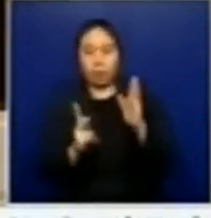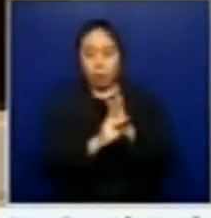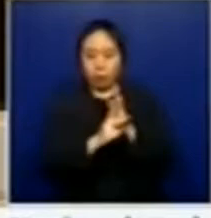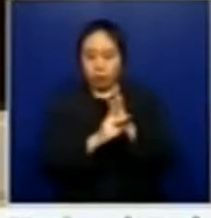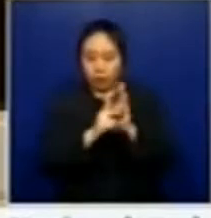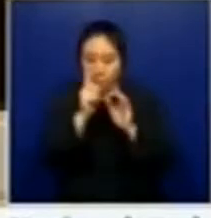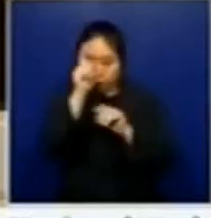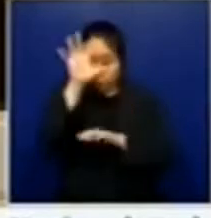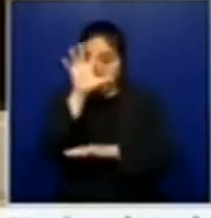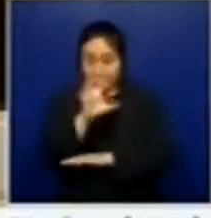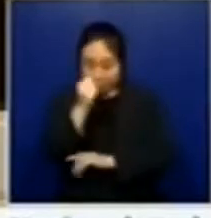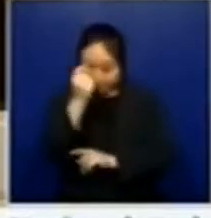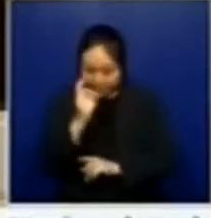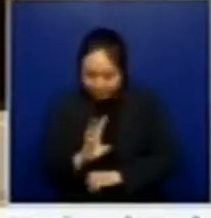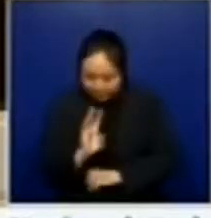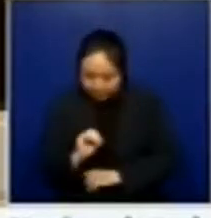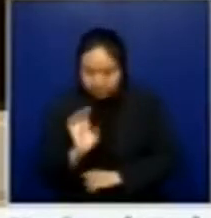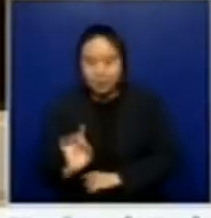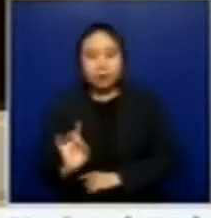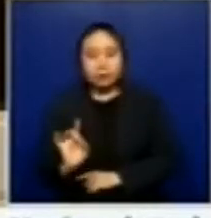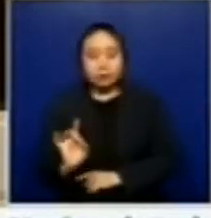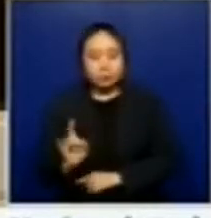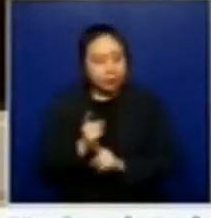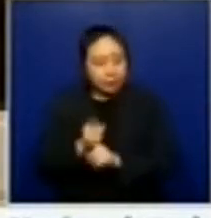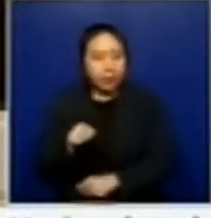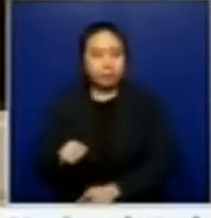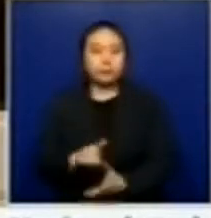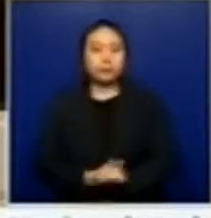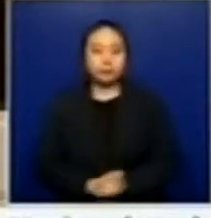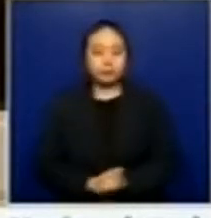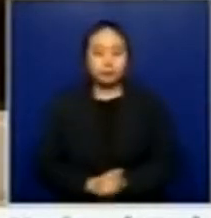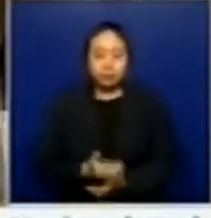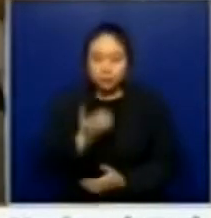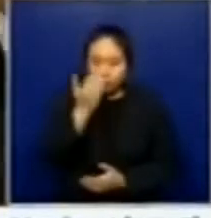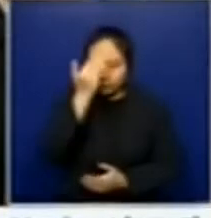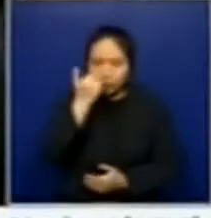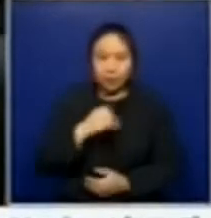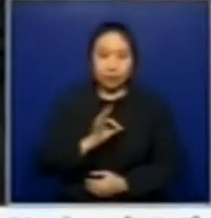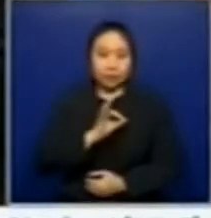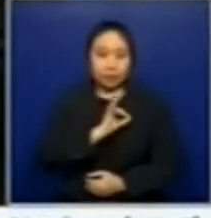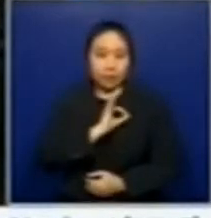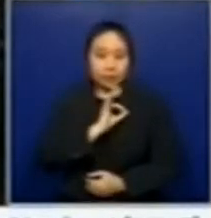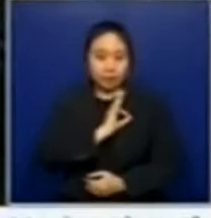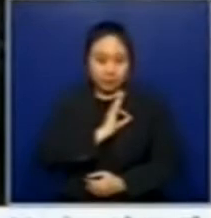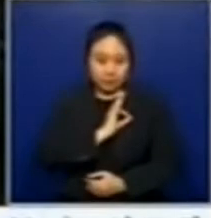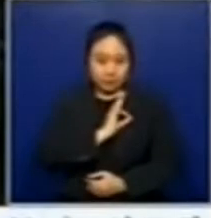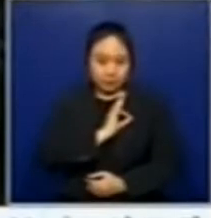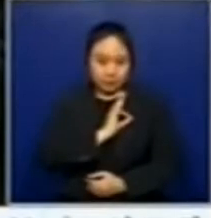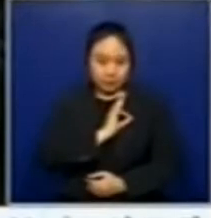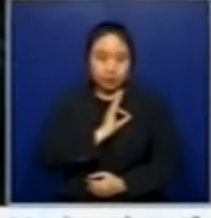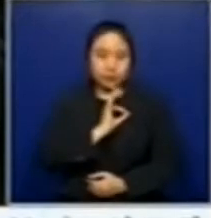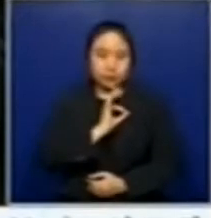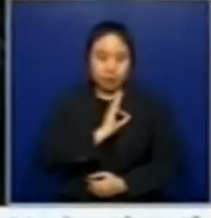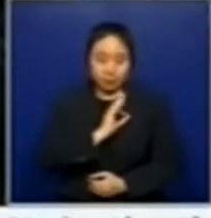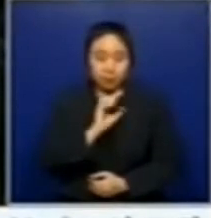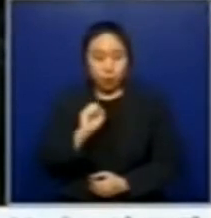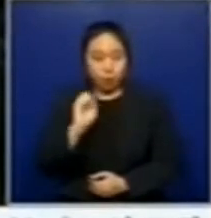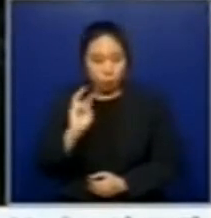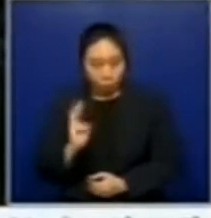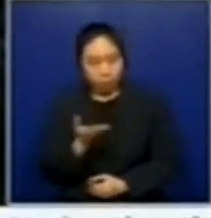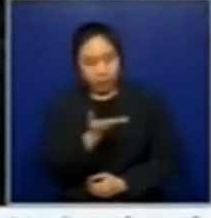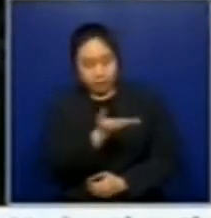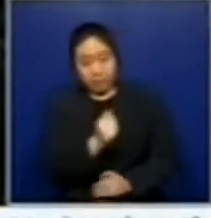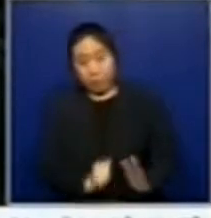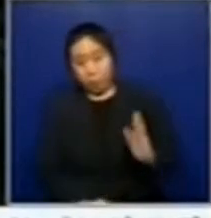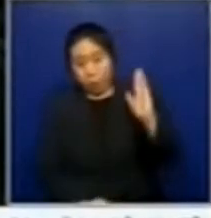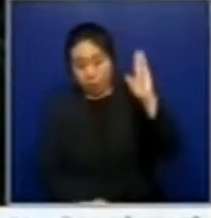ข้อที่48นะครับนะฮะก็เนื่องจากว่าสมาชิกเนี่ยนะครับท่านสมาชิกวุฒิสภาเมื่อสักครู่ที่ประท้ว